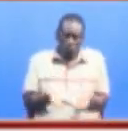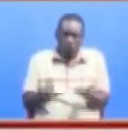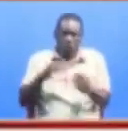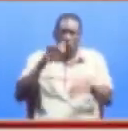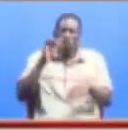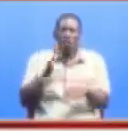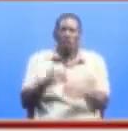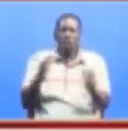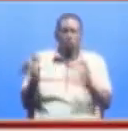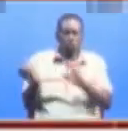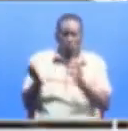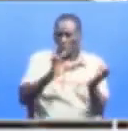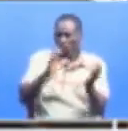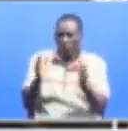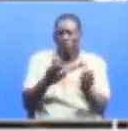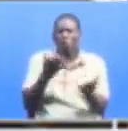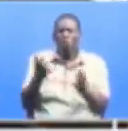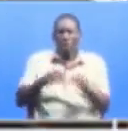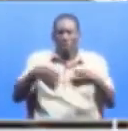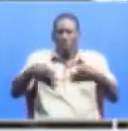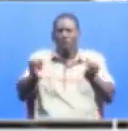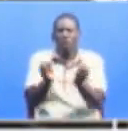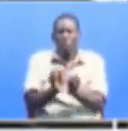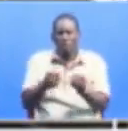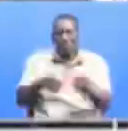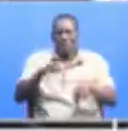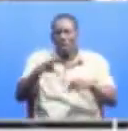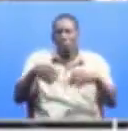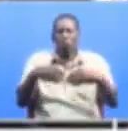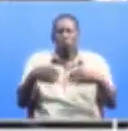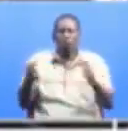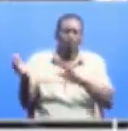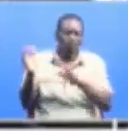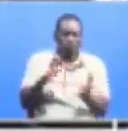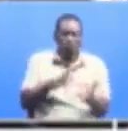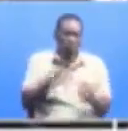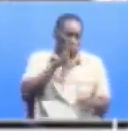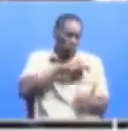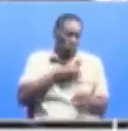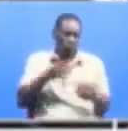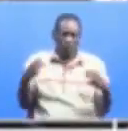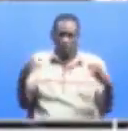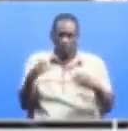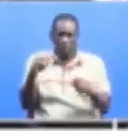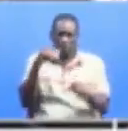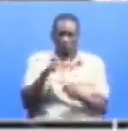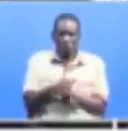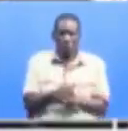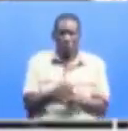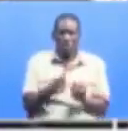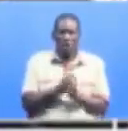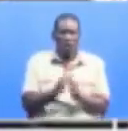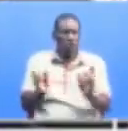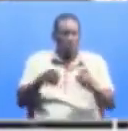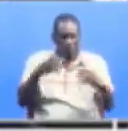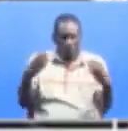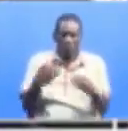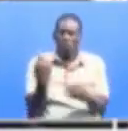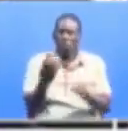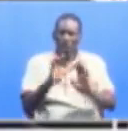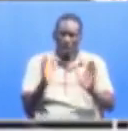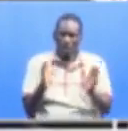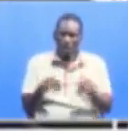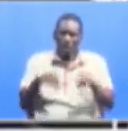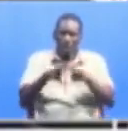that saw families lose livestock. Sisi tumepata faida kwa sababu ya hii kampuni sana. Na si hii peke yake,